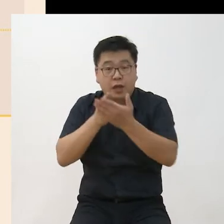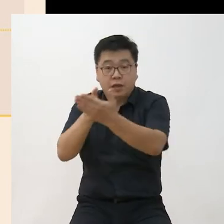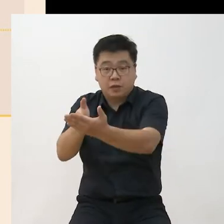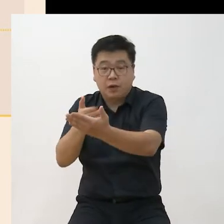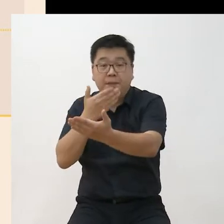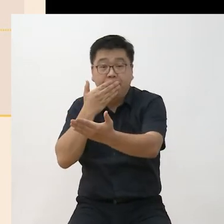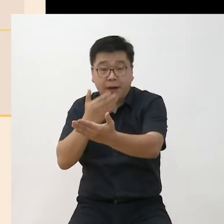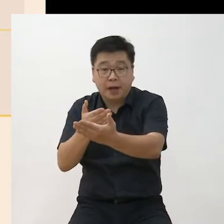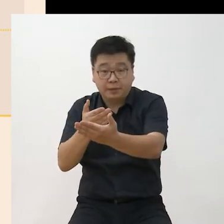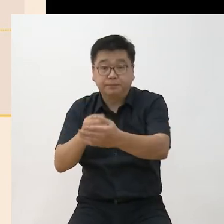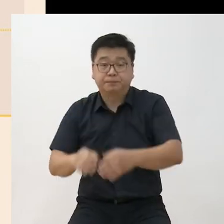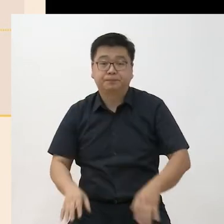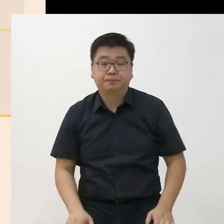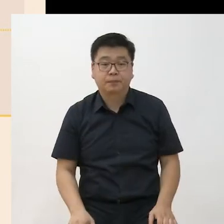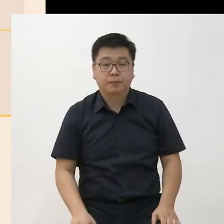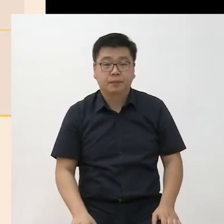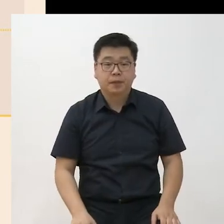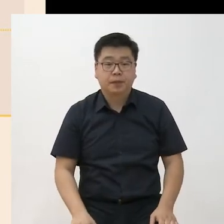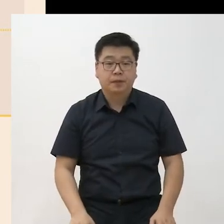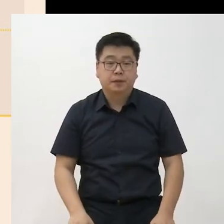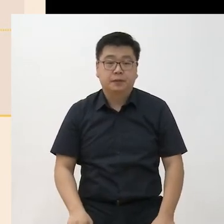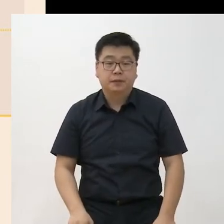포함을 시켰습니다. 그리고